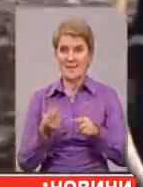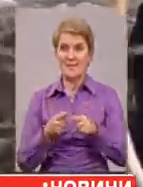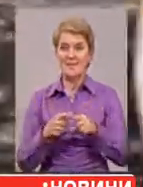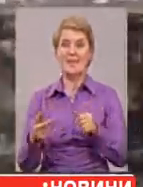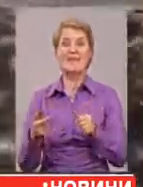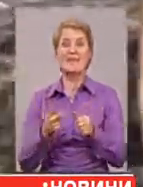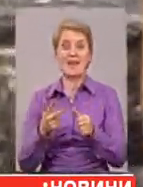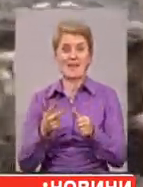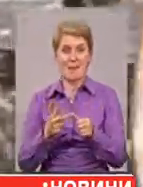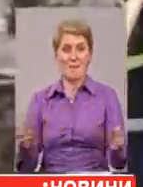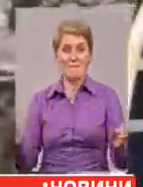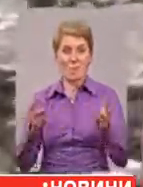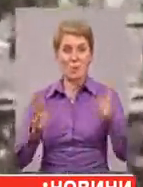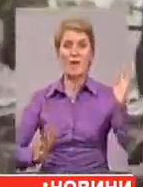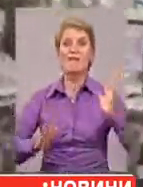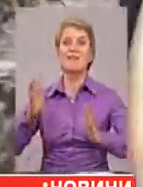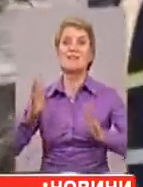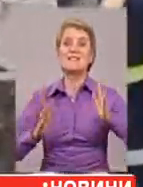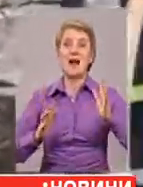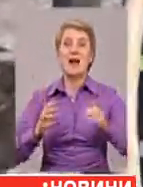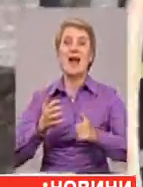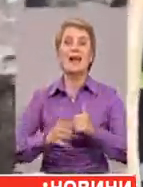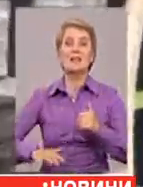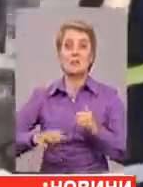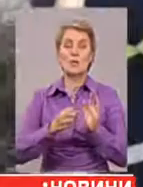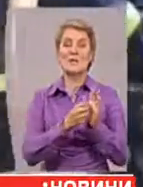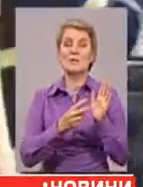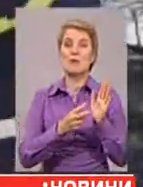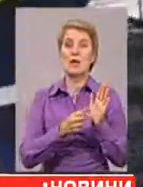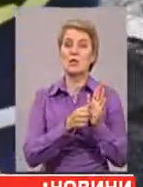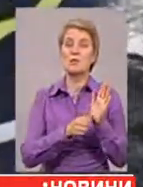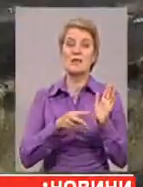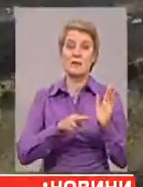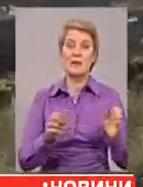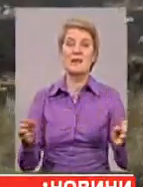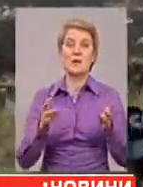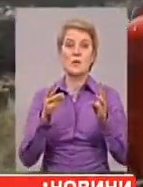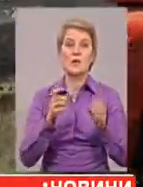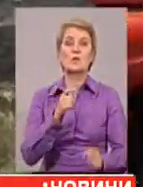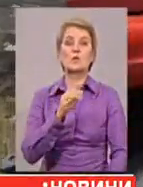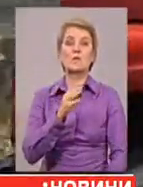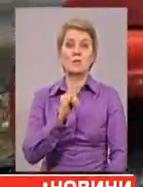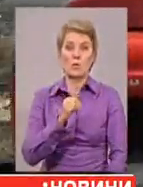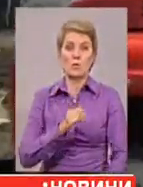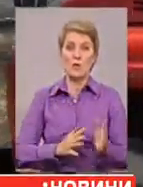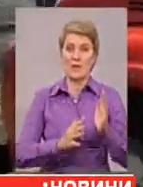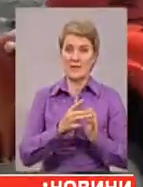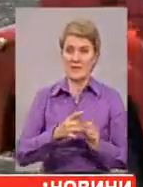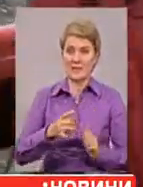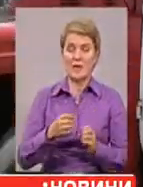лісах Херсонщини. 17 липня вогонь спалахнув на території Збурівського лісництва в Голопристанському